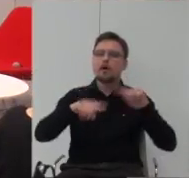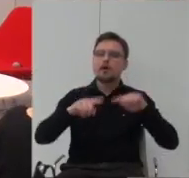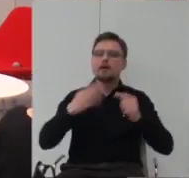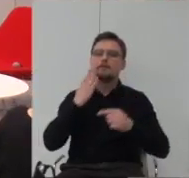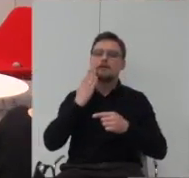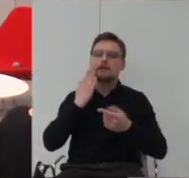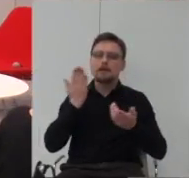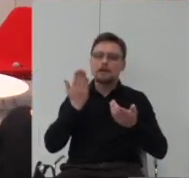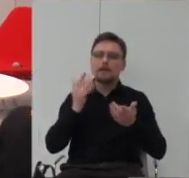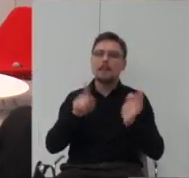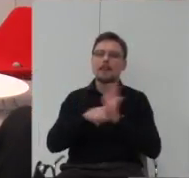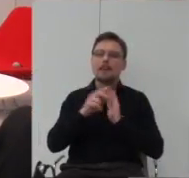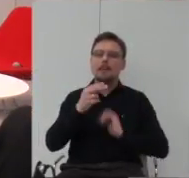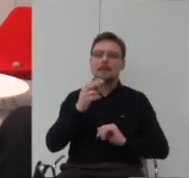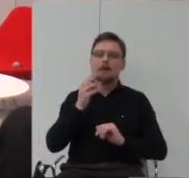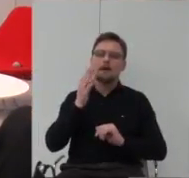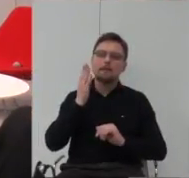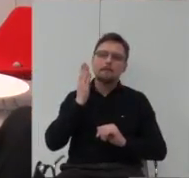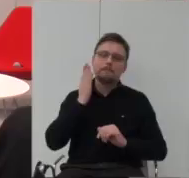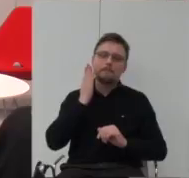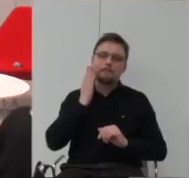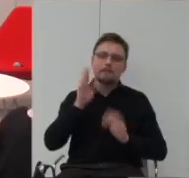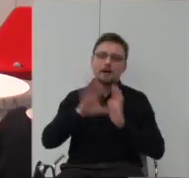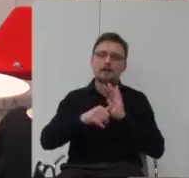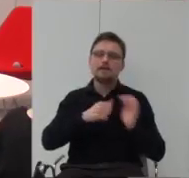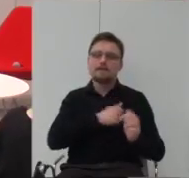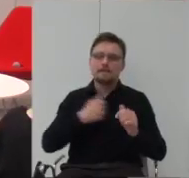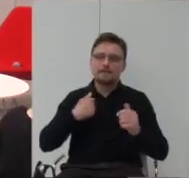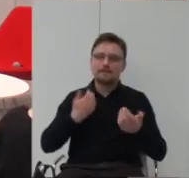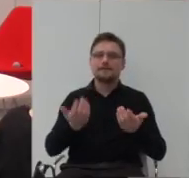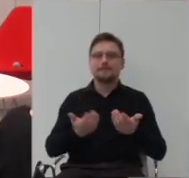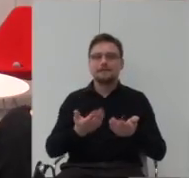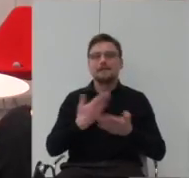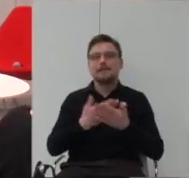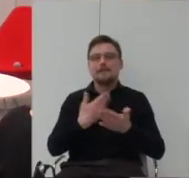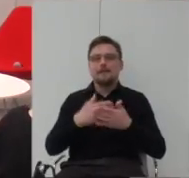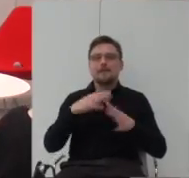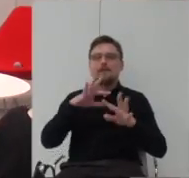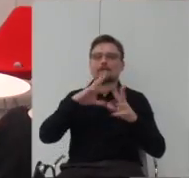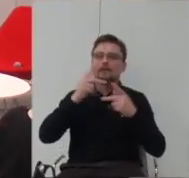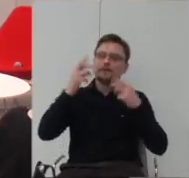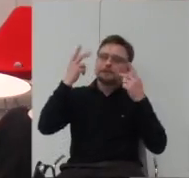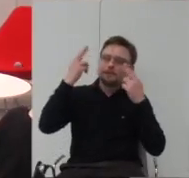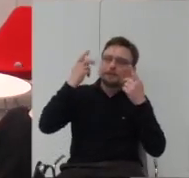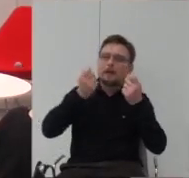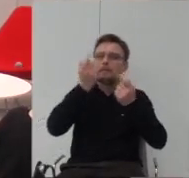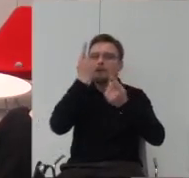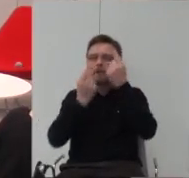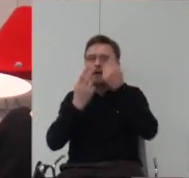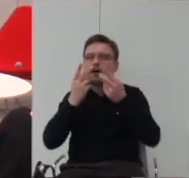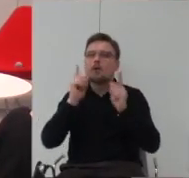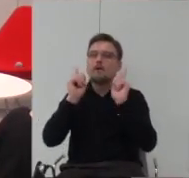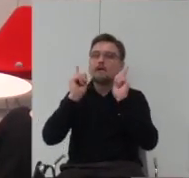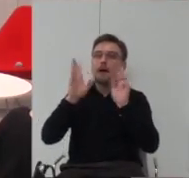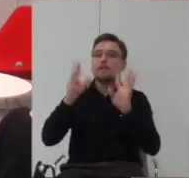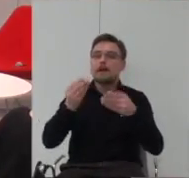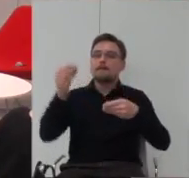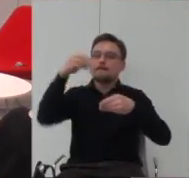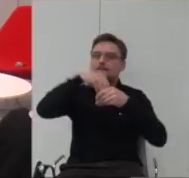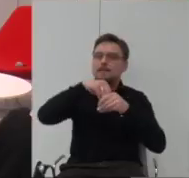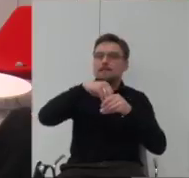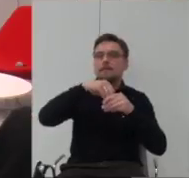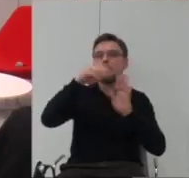No i dzisiejsza konferencja też jest częścią przygotowania programu i polityki mieszkaniowej dla Miasta Stołecznego Warszawy,